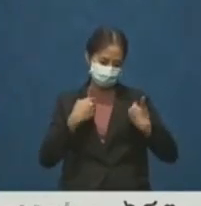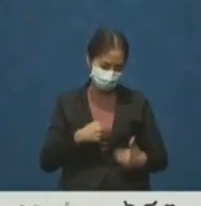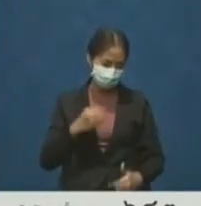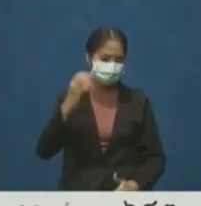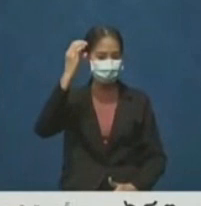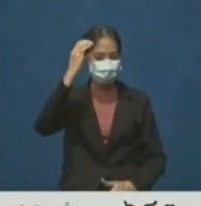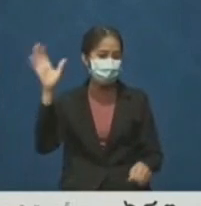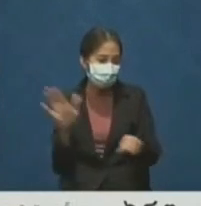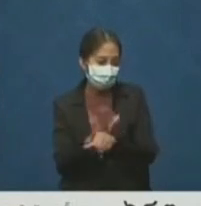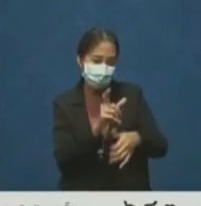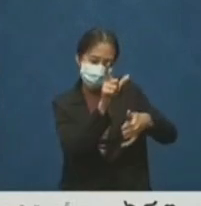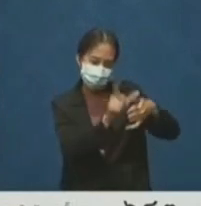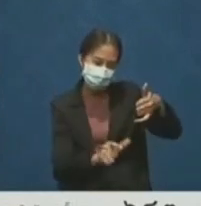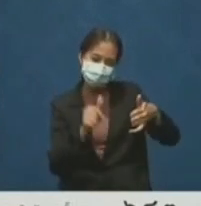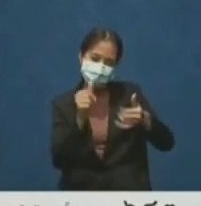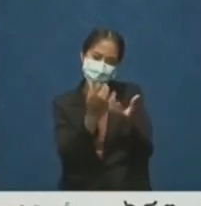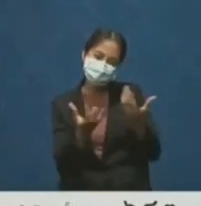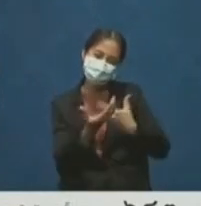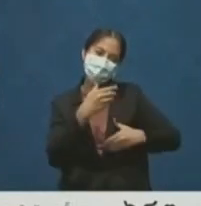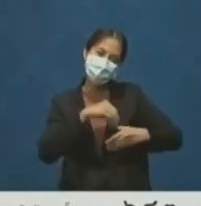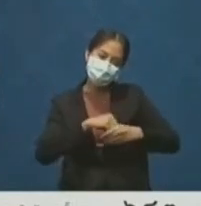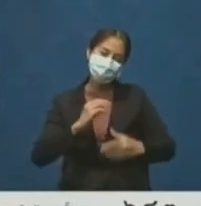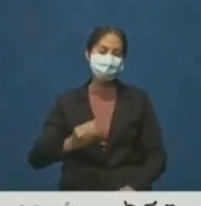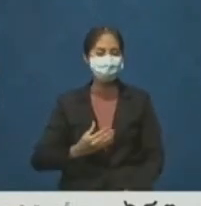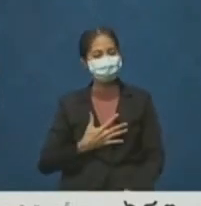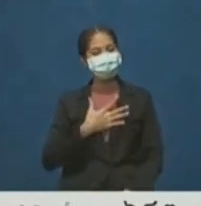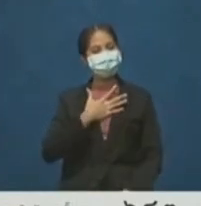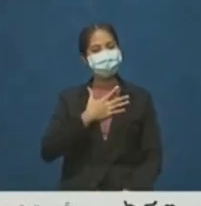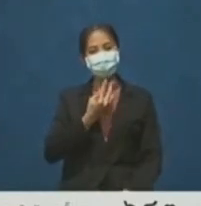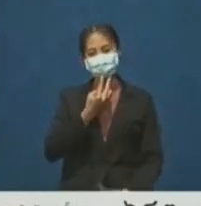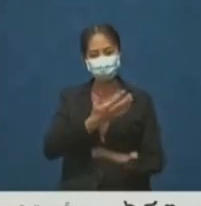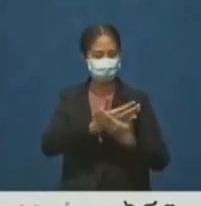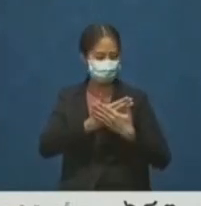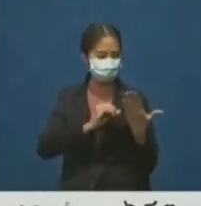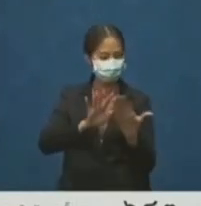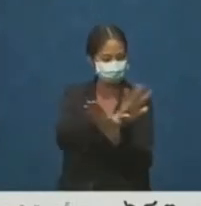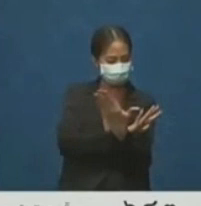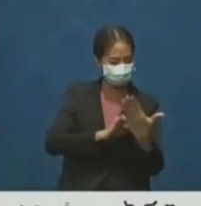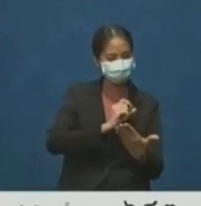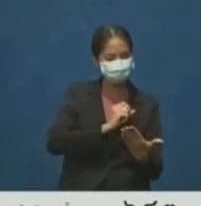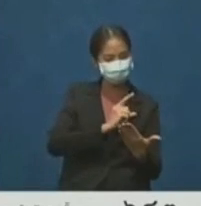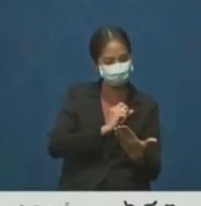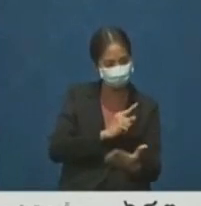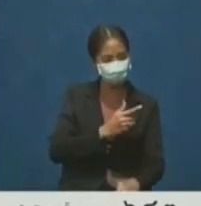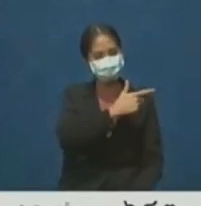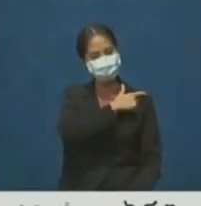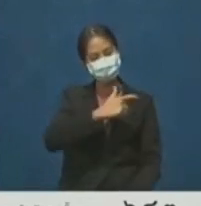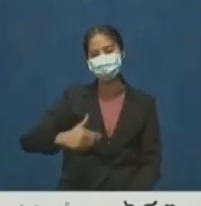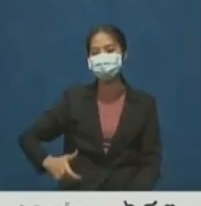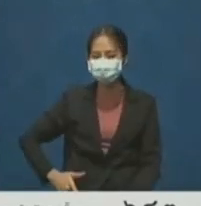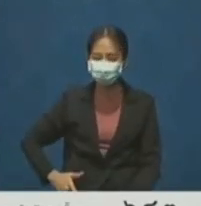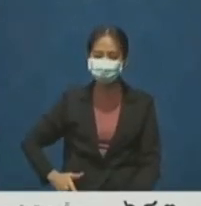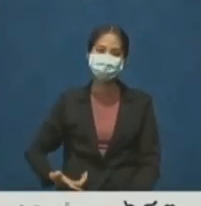สติปัญญาที่สมบูรณ์เป็นคนดีมีคุณธรรมภูมิใจและเห็นความสำคัญของชาติศาสนาพระมหากษัต